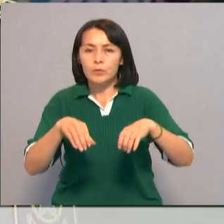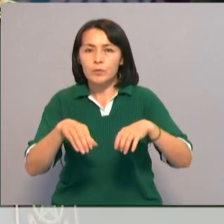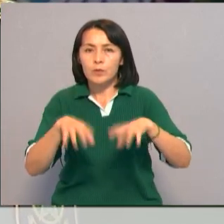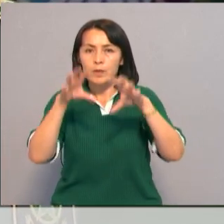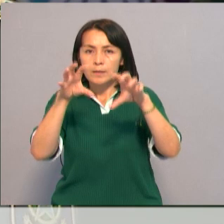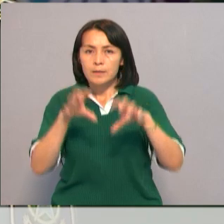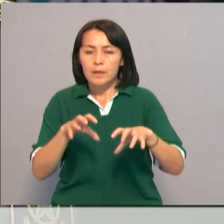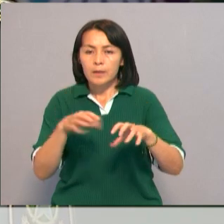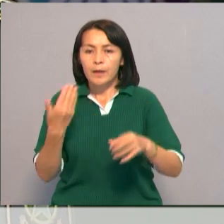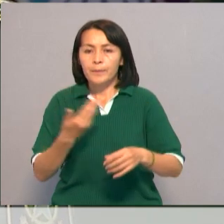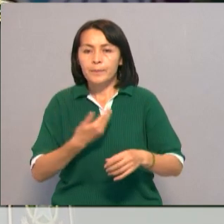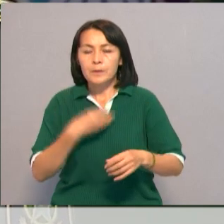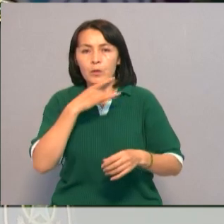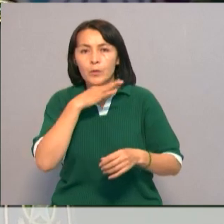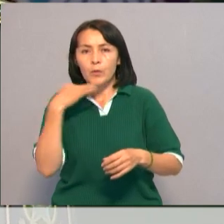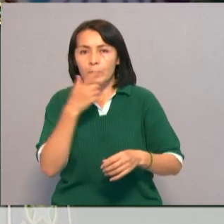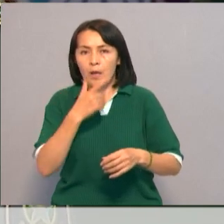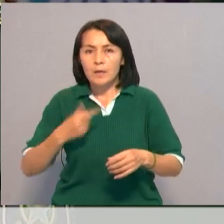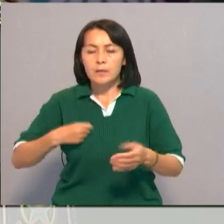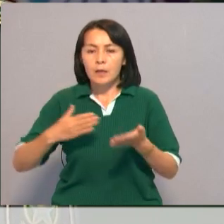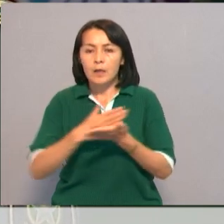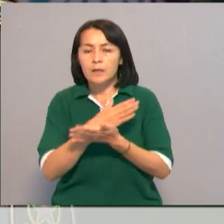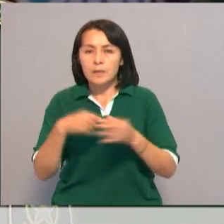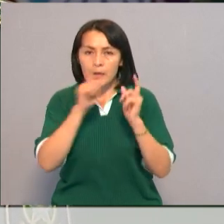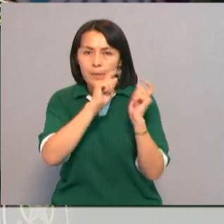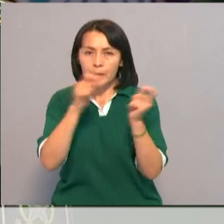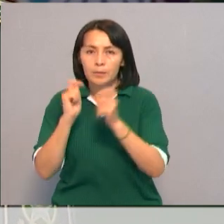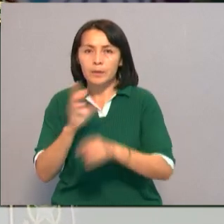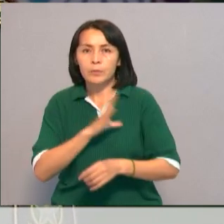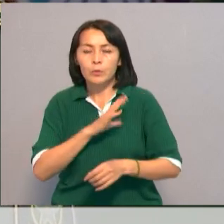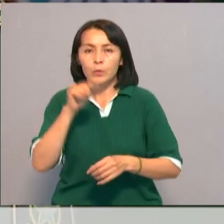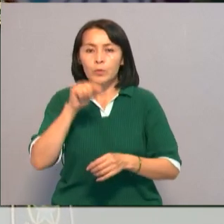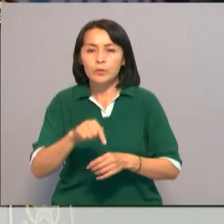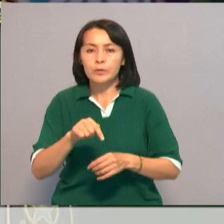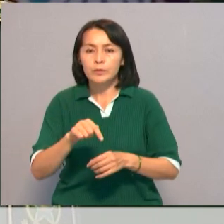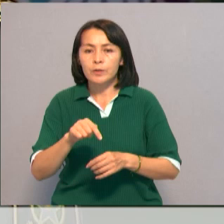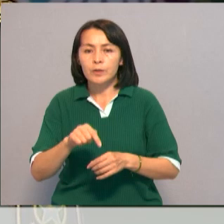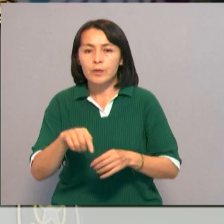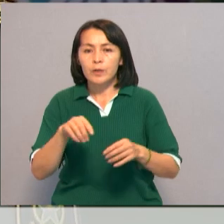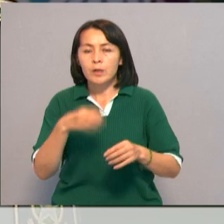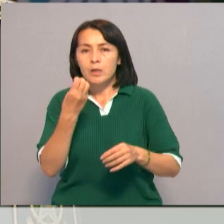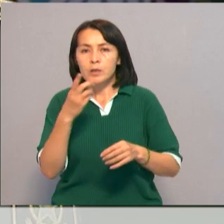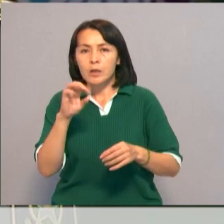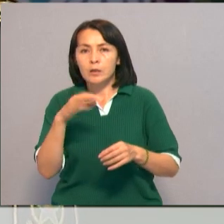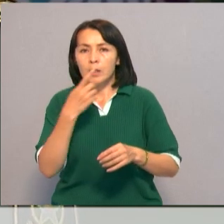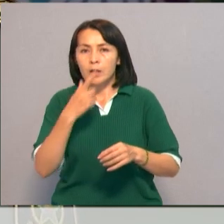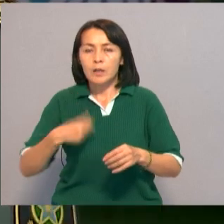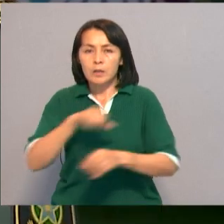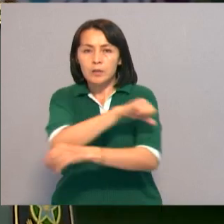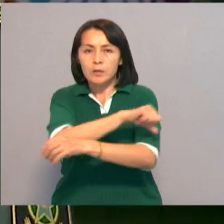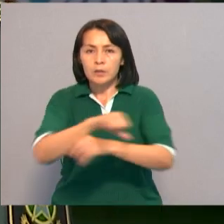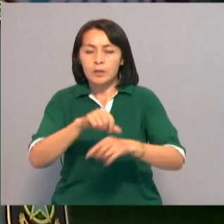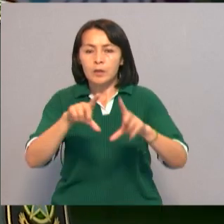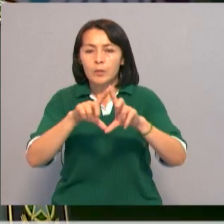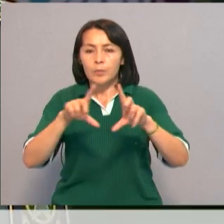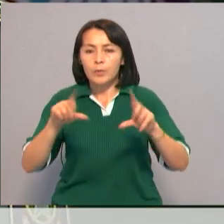құқығымен біздің көптеген әскери қызметшілеріміз марапатталды. Оның ішінде Шардара шекара